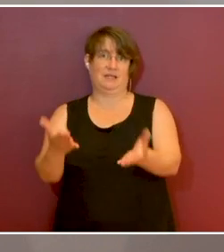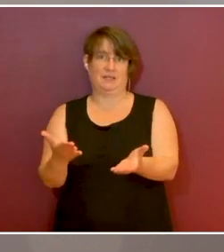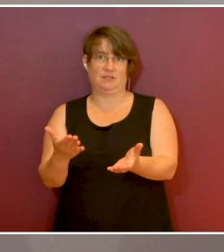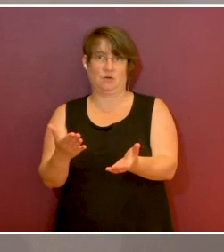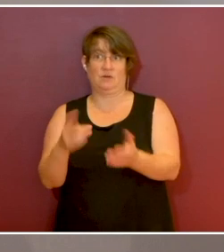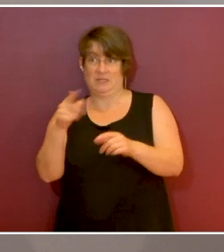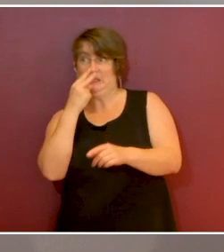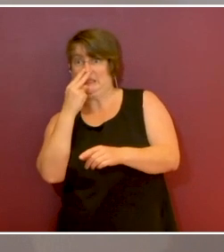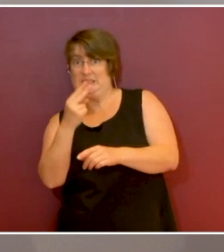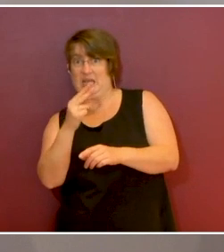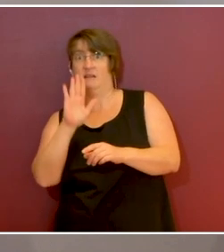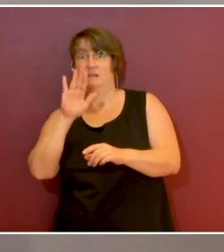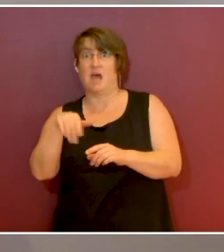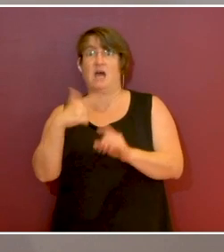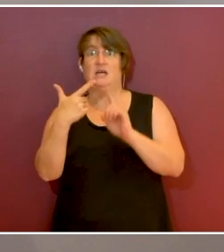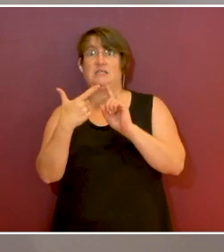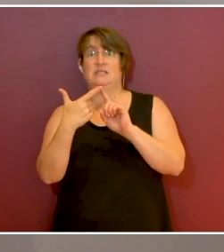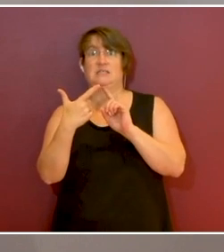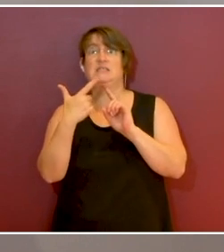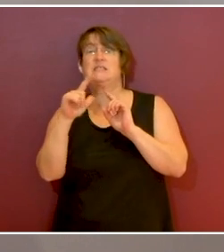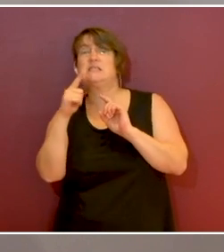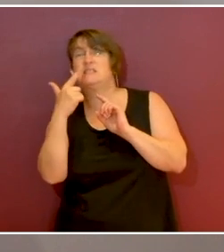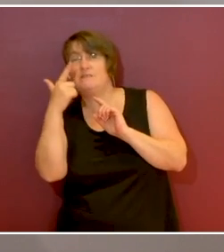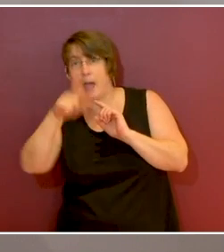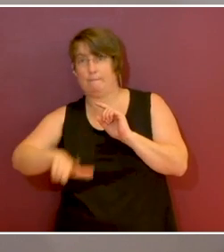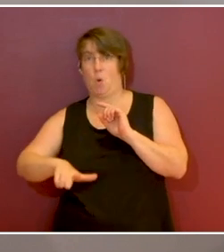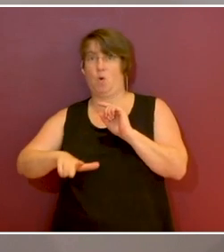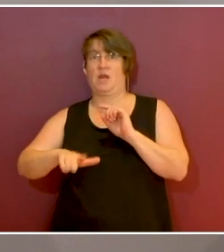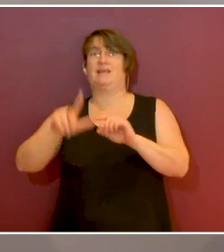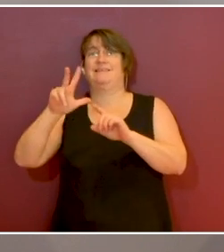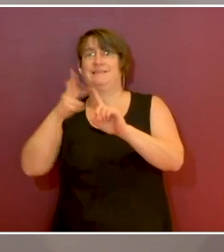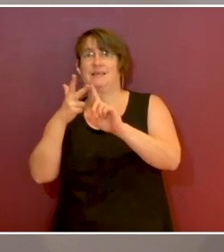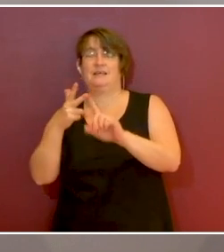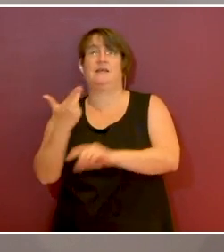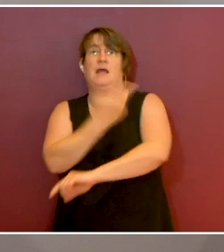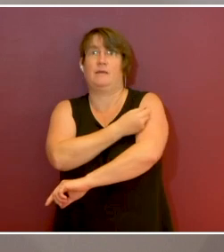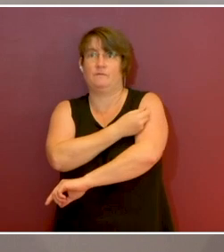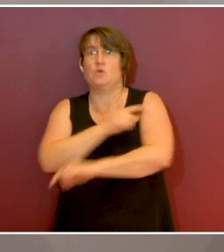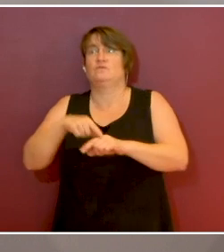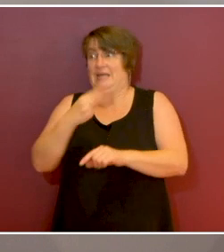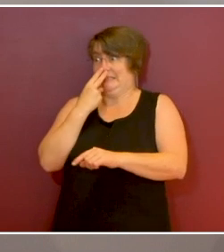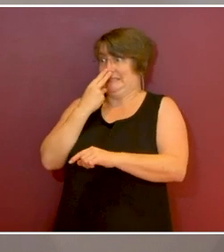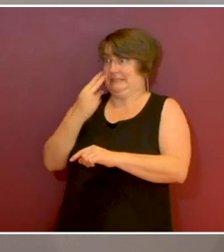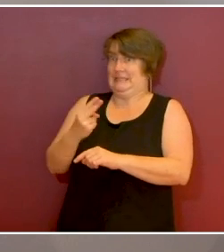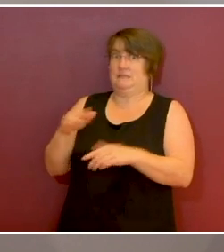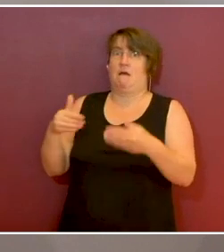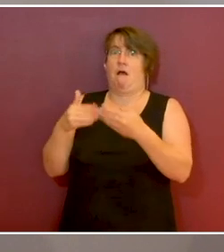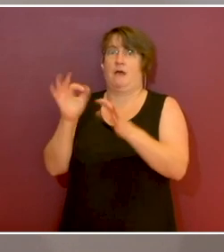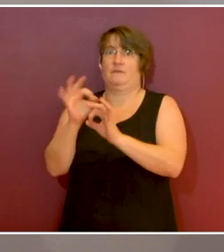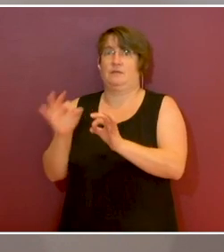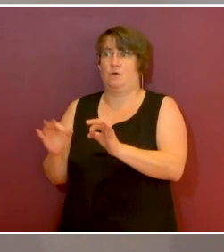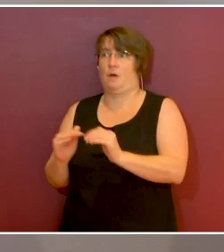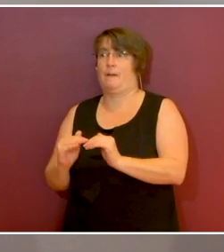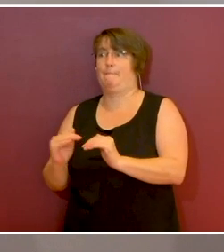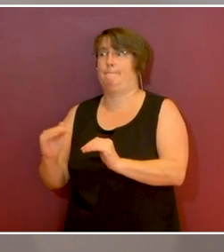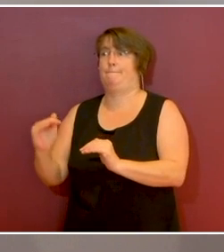Impfung nach zwei Monaten schon einen Anstieg hat von denen, die dann Antikörper bilden, was für diese Gruppe Menschen ganz, ganz wichtig ist